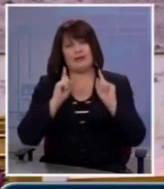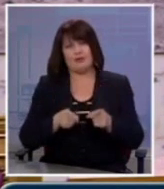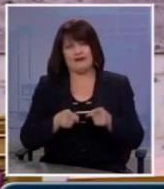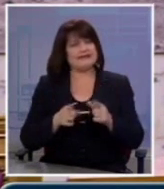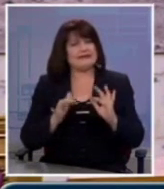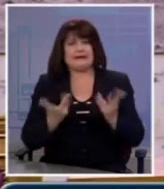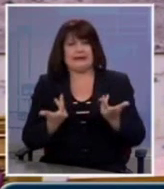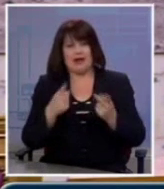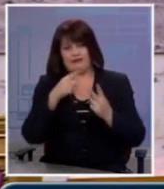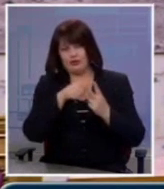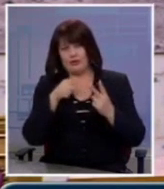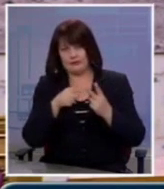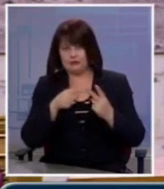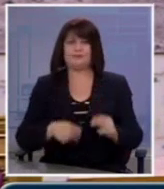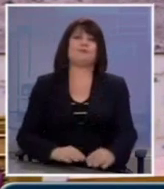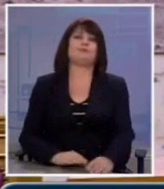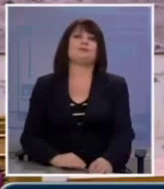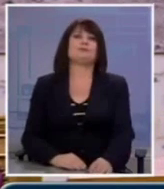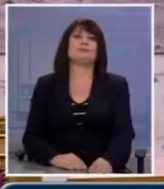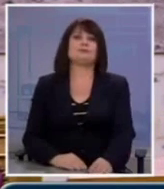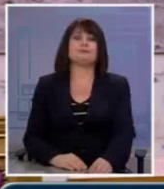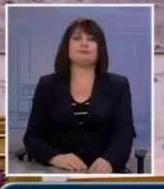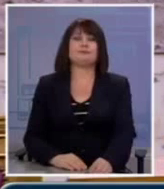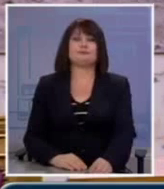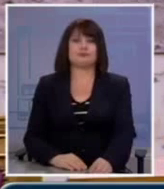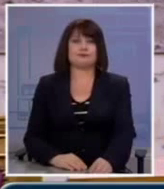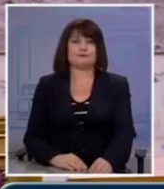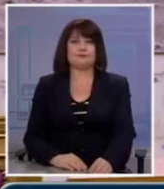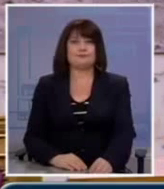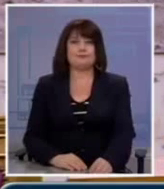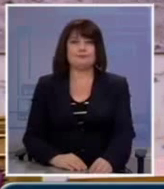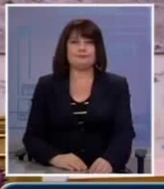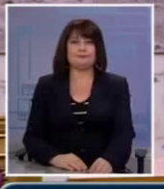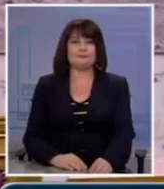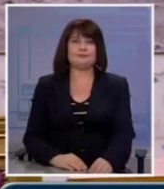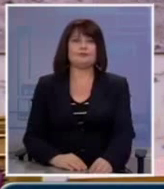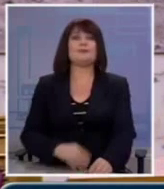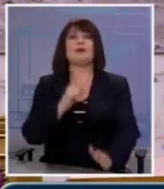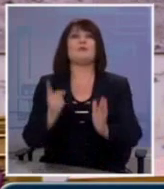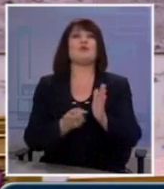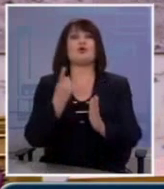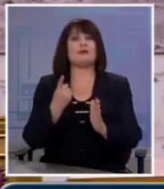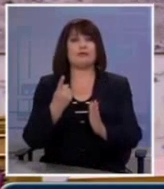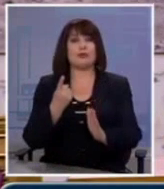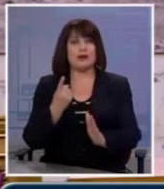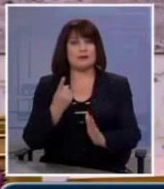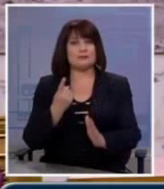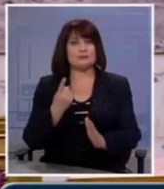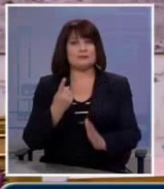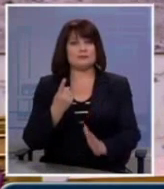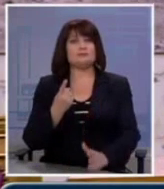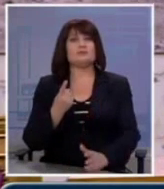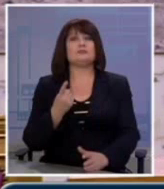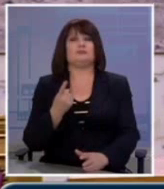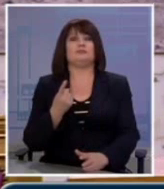και ερώτημα του δημοψηφίσματος. Είναι Η πρώτη φορά από την θέση σε